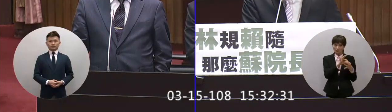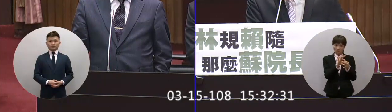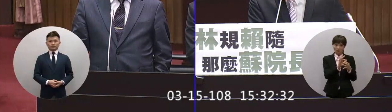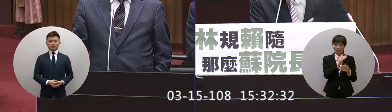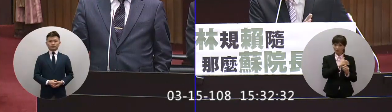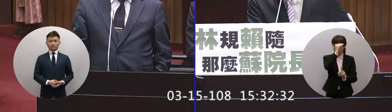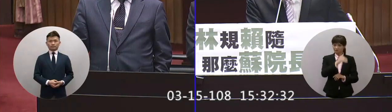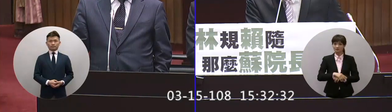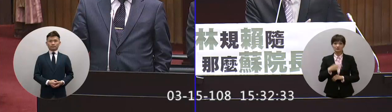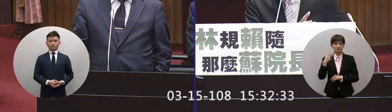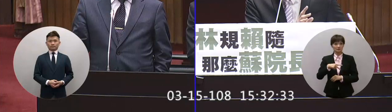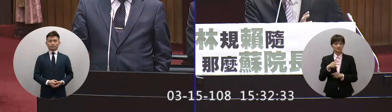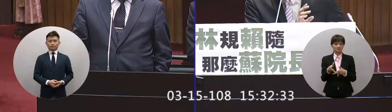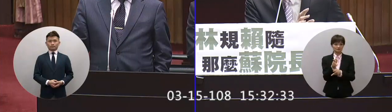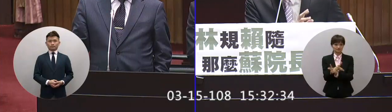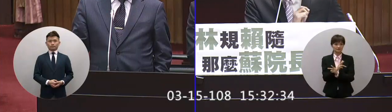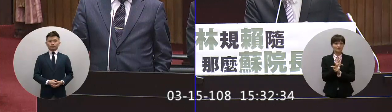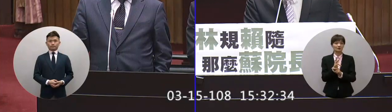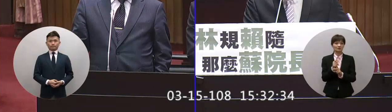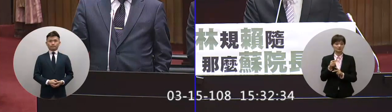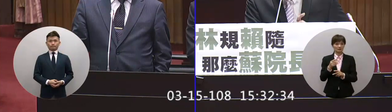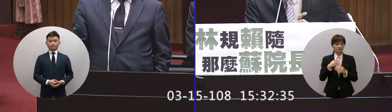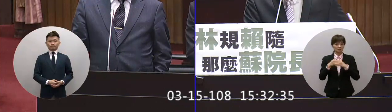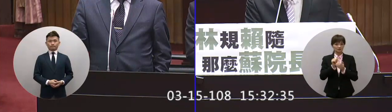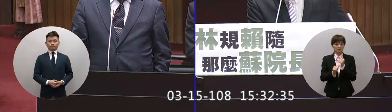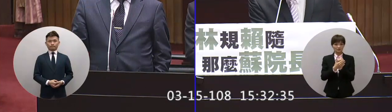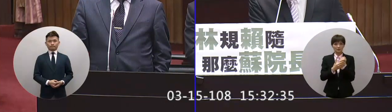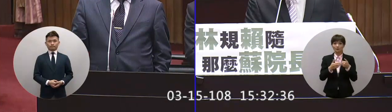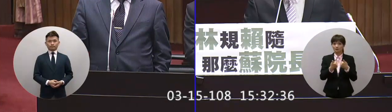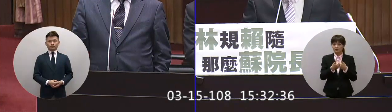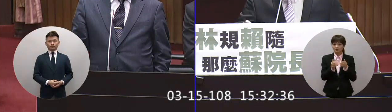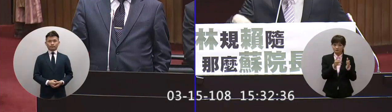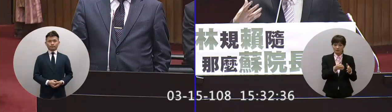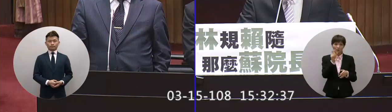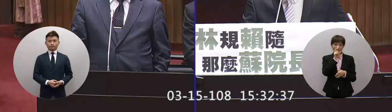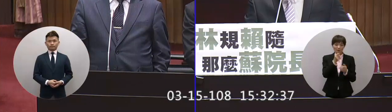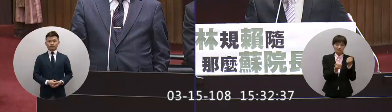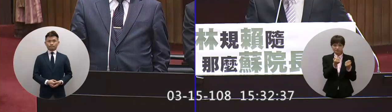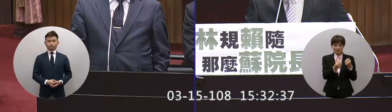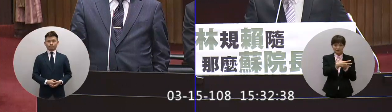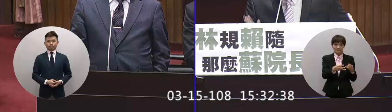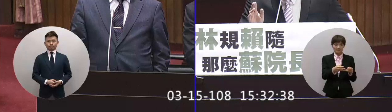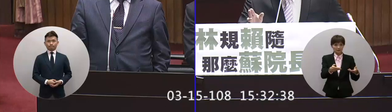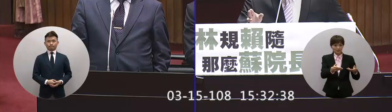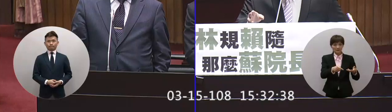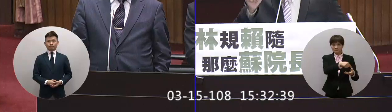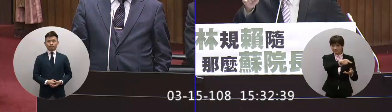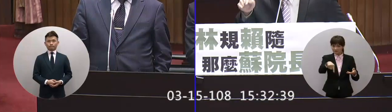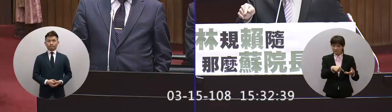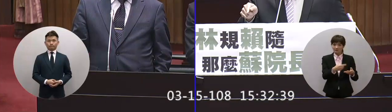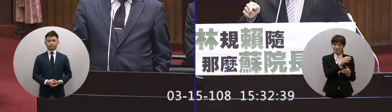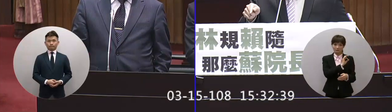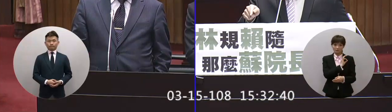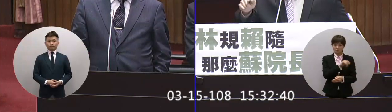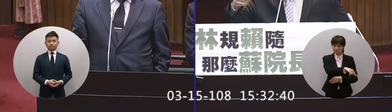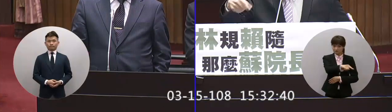更生保护会在土城看守所的酒驾班成员，他去给他做测验，他去做统计，其实啊那